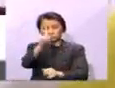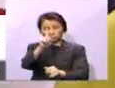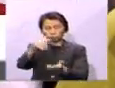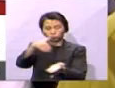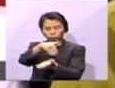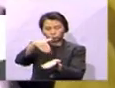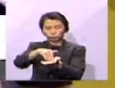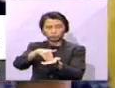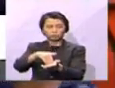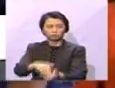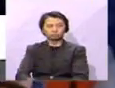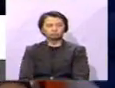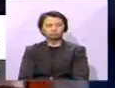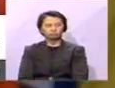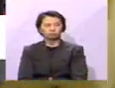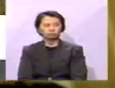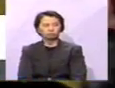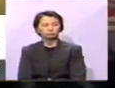pusat